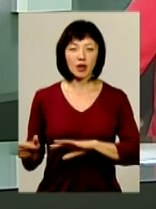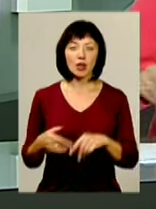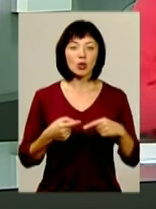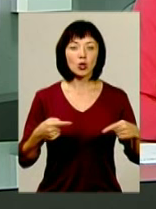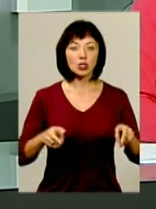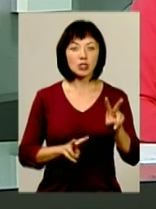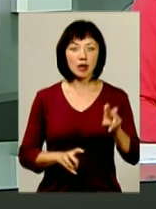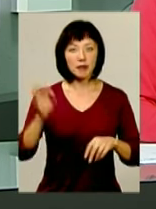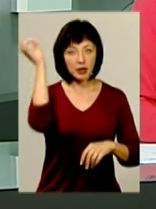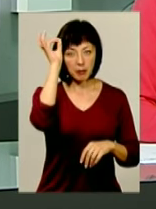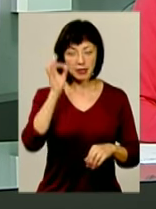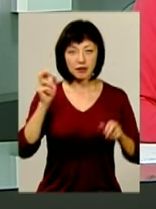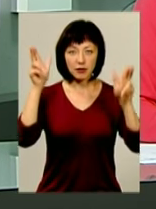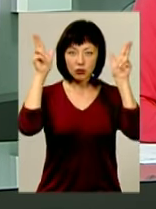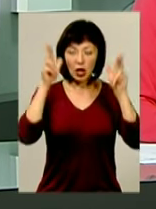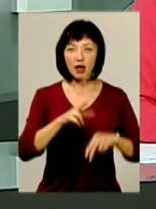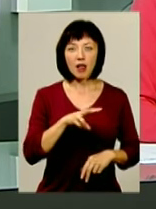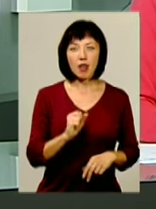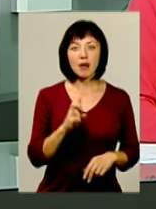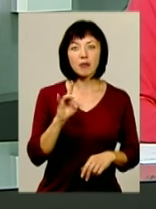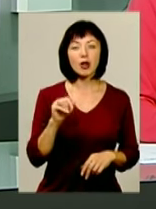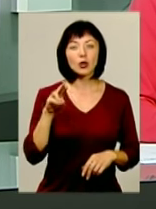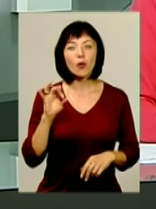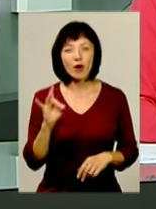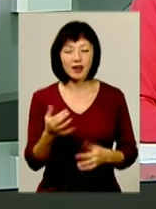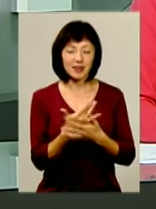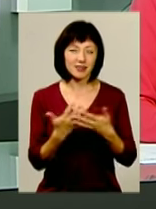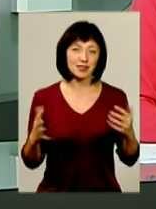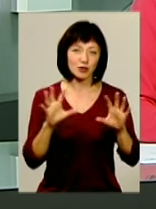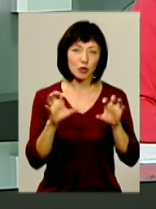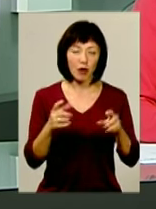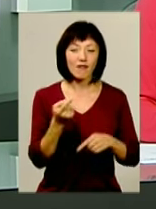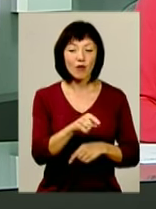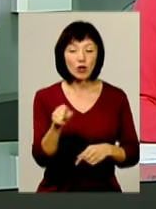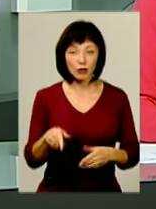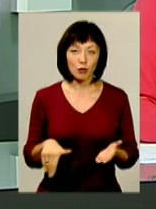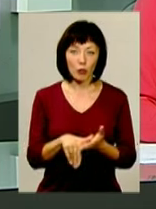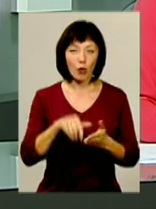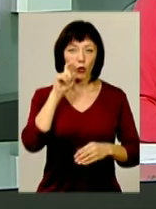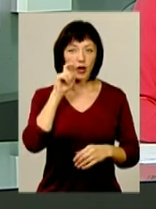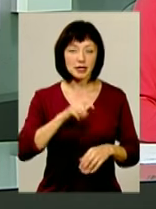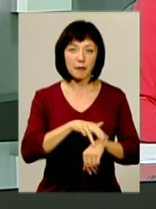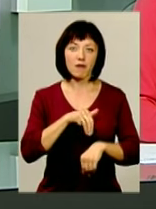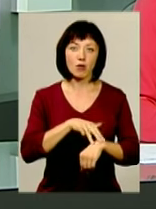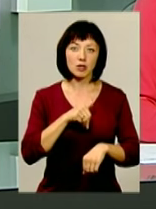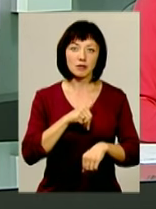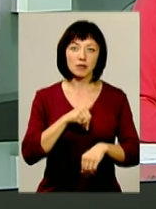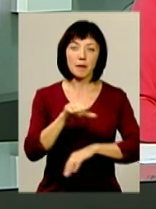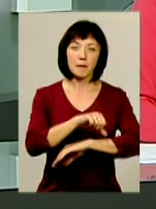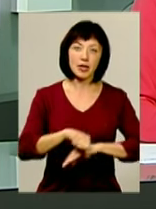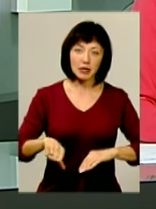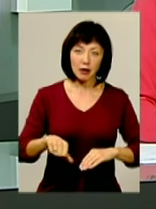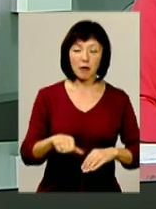інших тем – німецькі вівчарки, лабрадори, фокстер'єри та спанієлі. Саме вони допомагають українським правоохоронцям, митникам